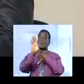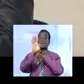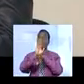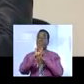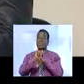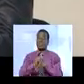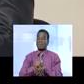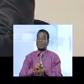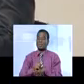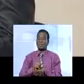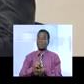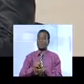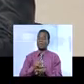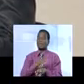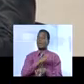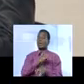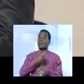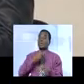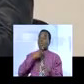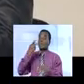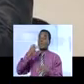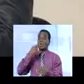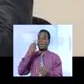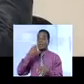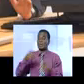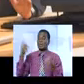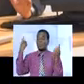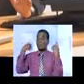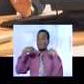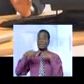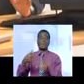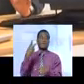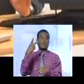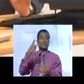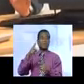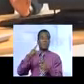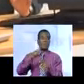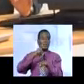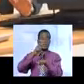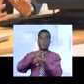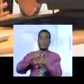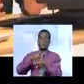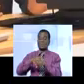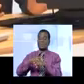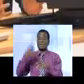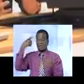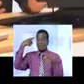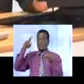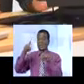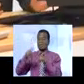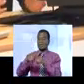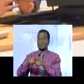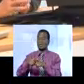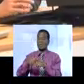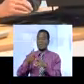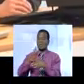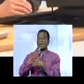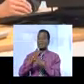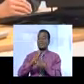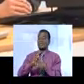Les échanges ont duré presque 2 heures d'horloge. l'accord de coopération conclu